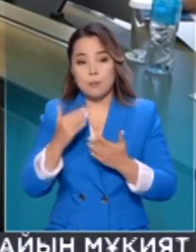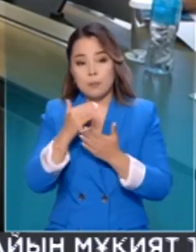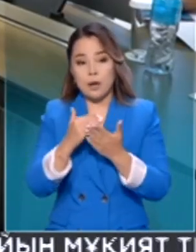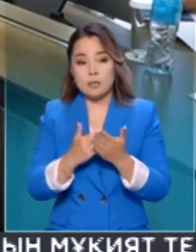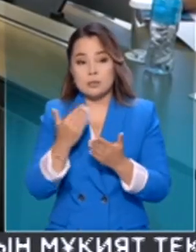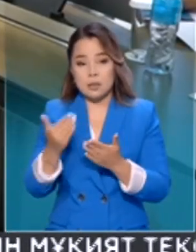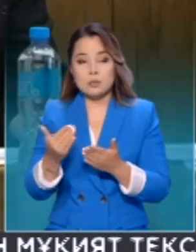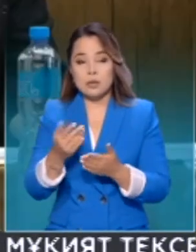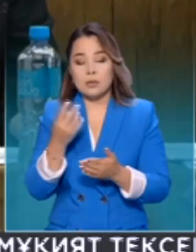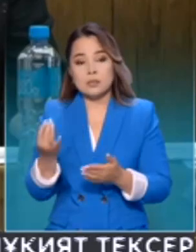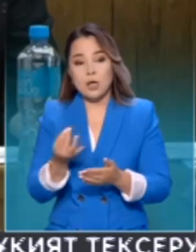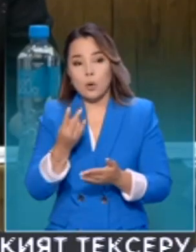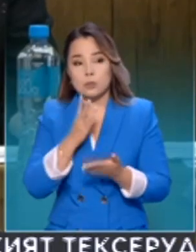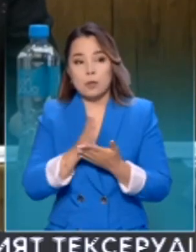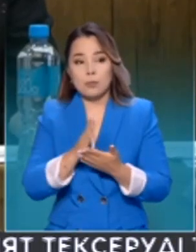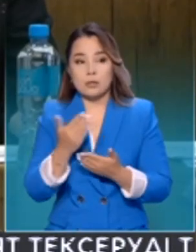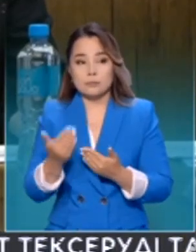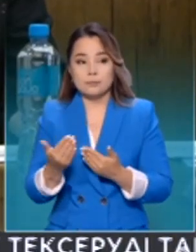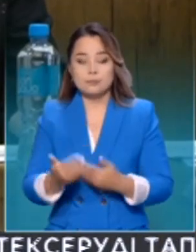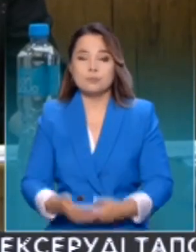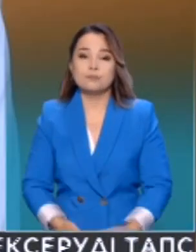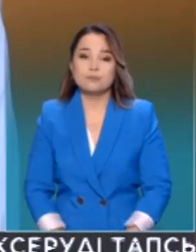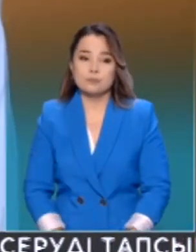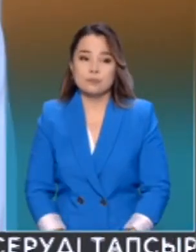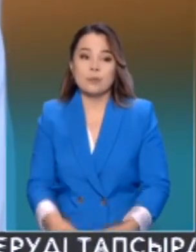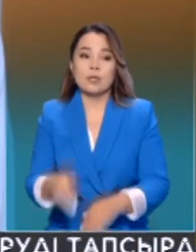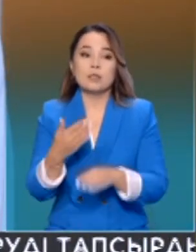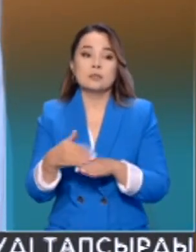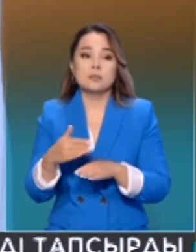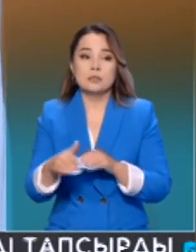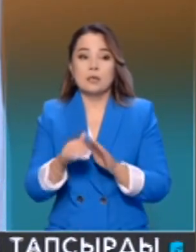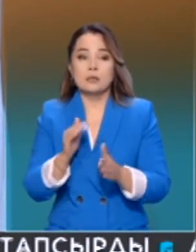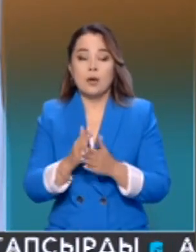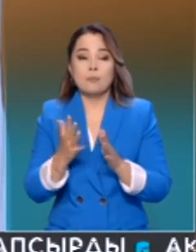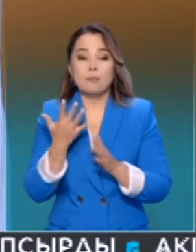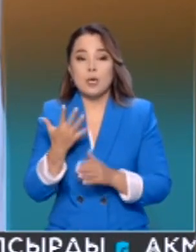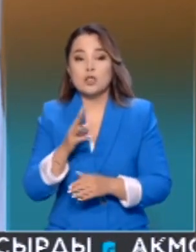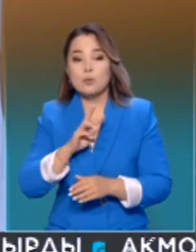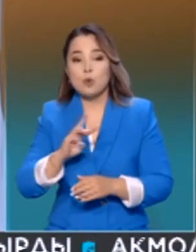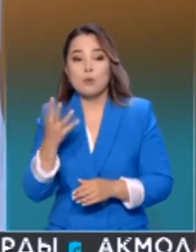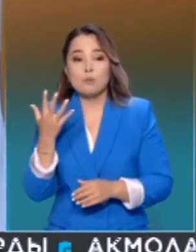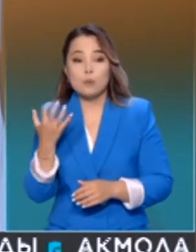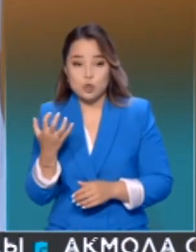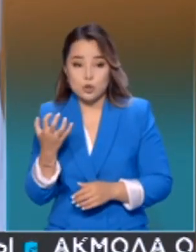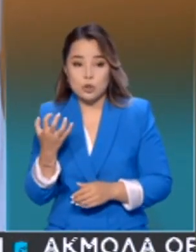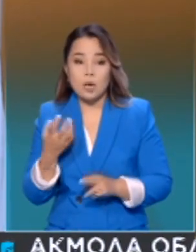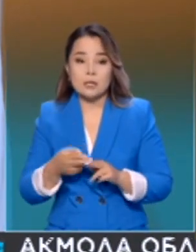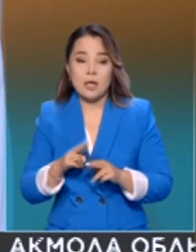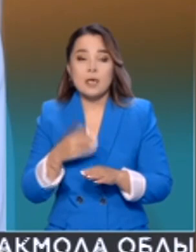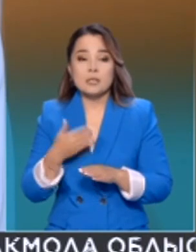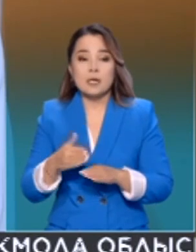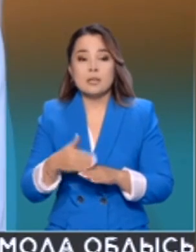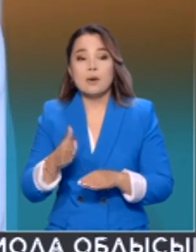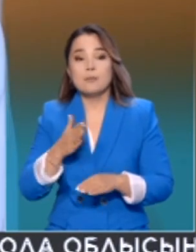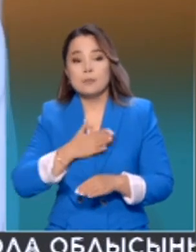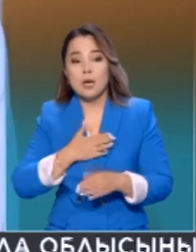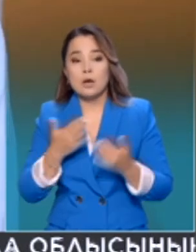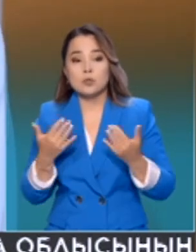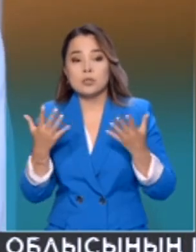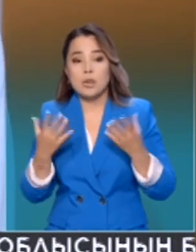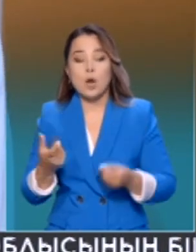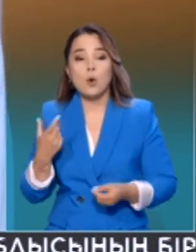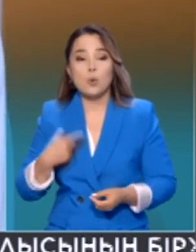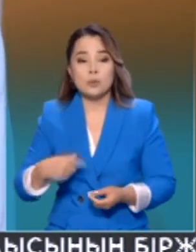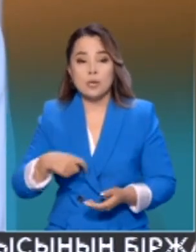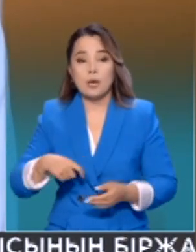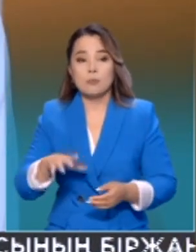бағдарламаның игілігін көріп отыр. Несие алған болатынмын, 5 миллион 500. Ол несиені мен қазіргі таңда